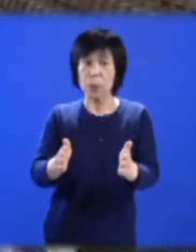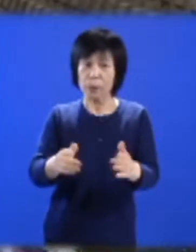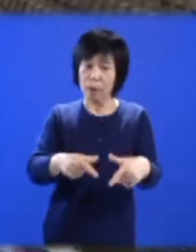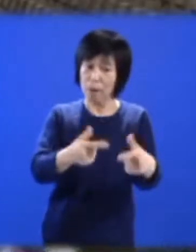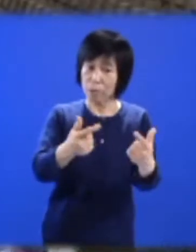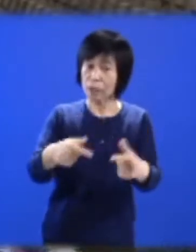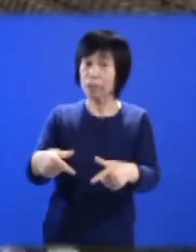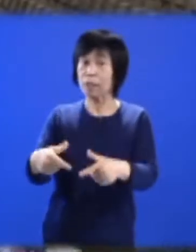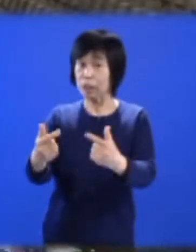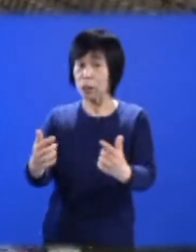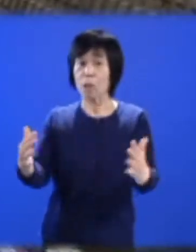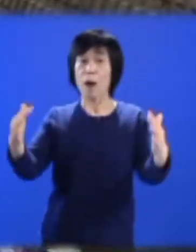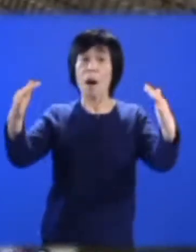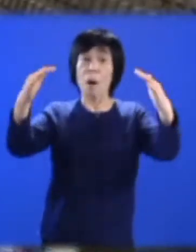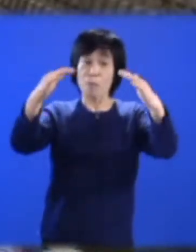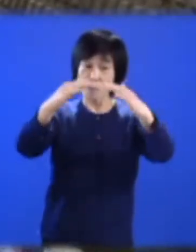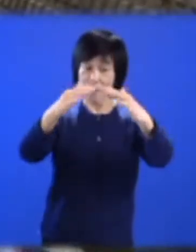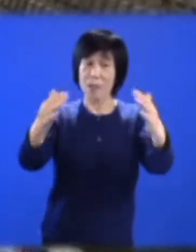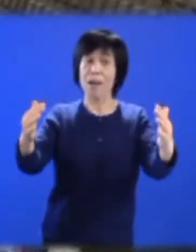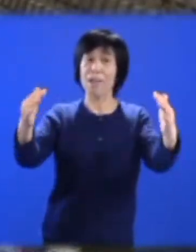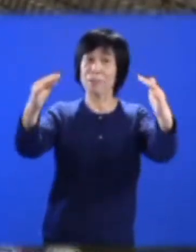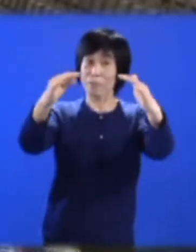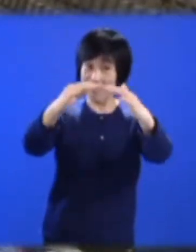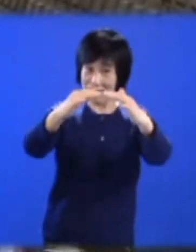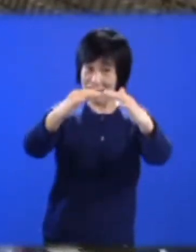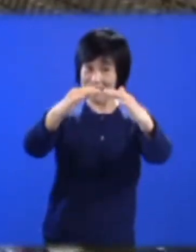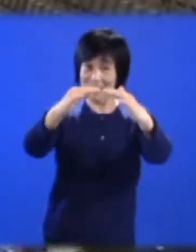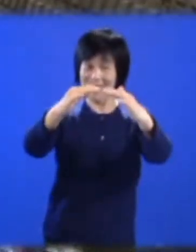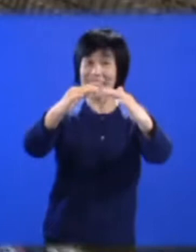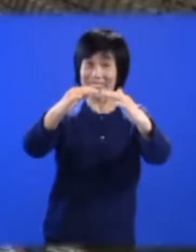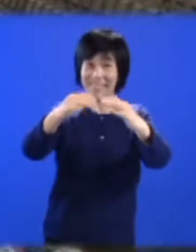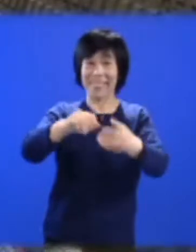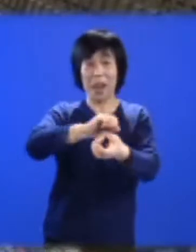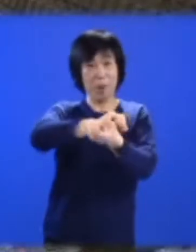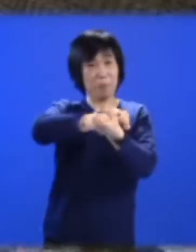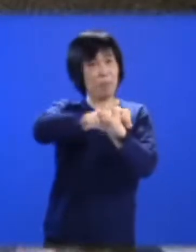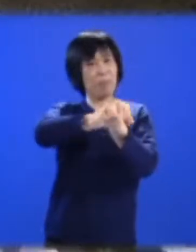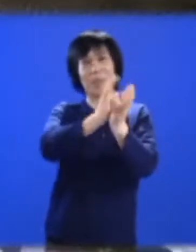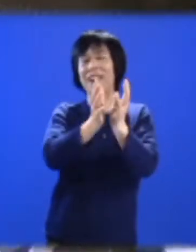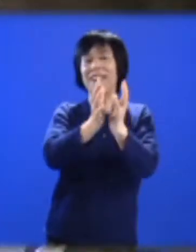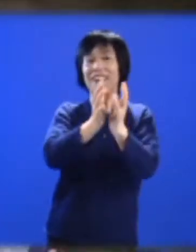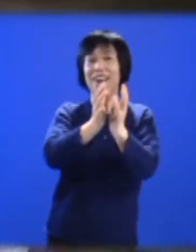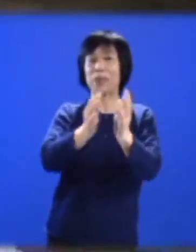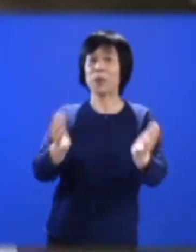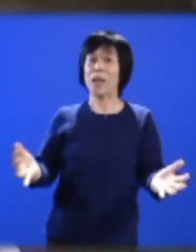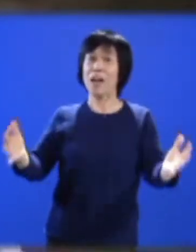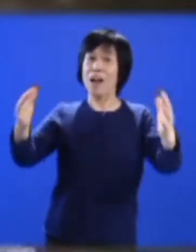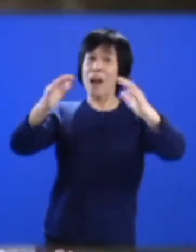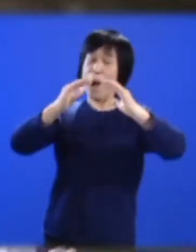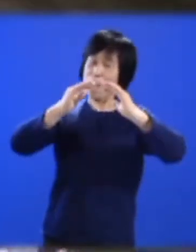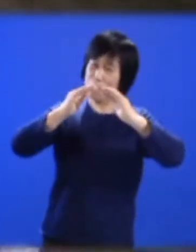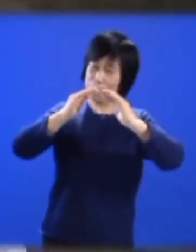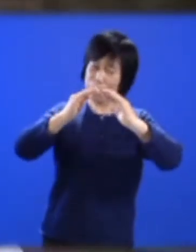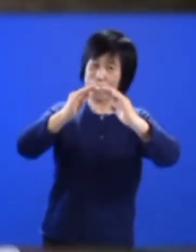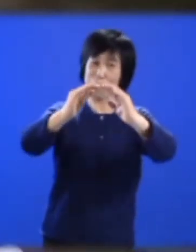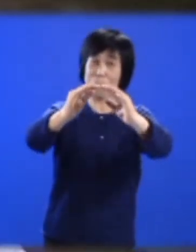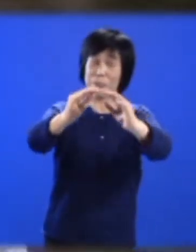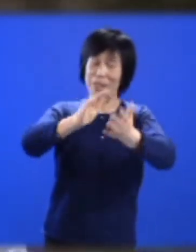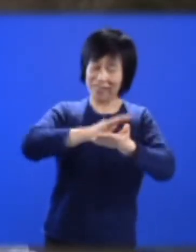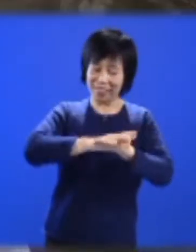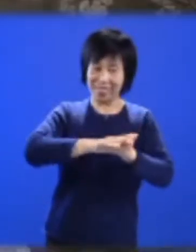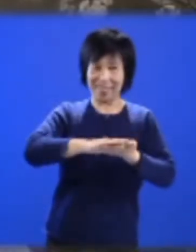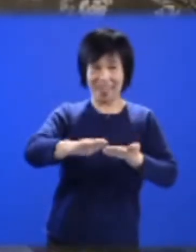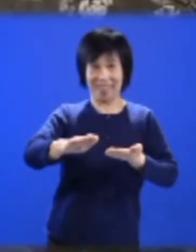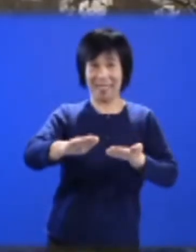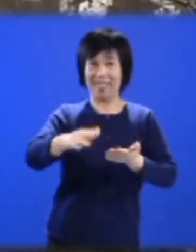うように桜のトンネルができているんですよ。満開の時はもちろん、散り始めでもまだま